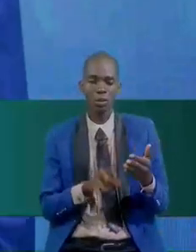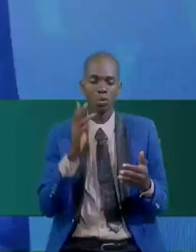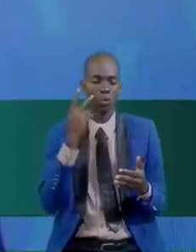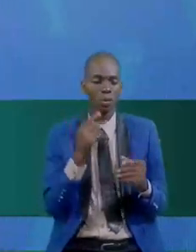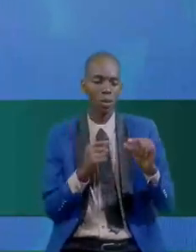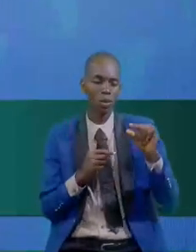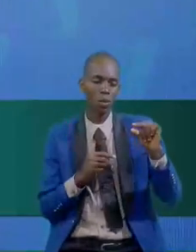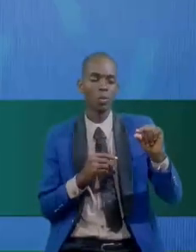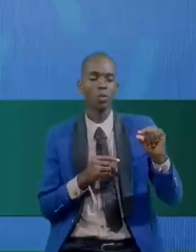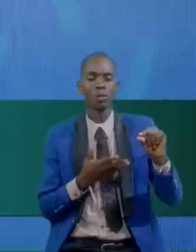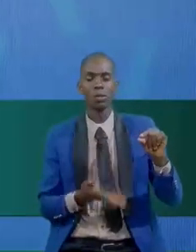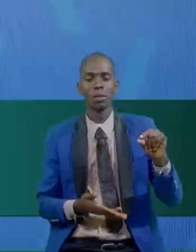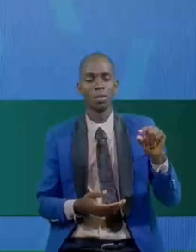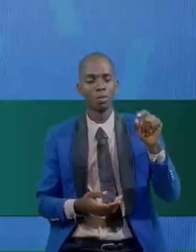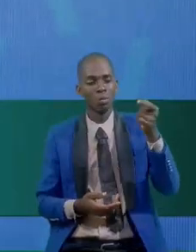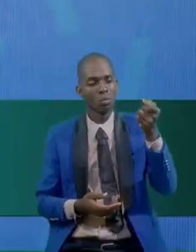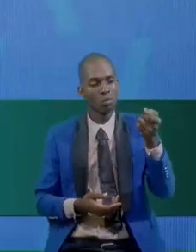par-là.